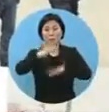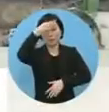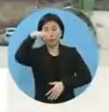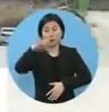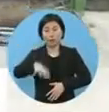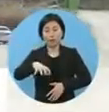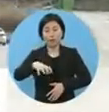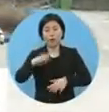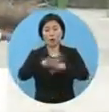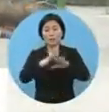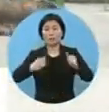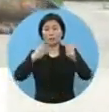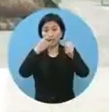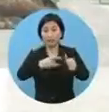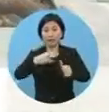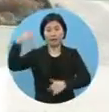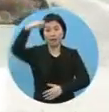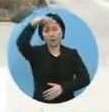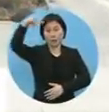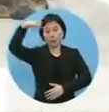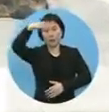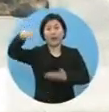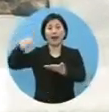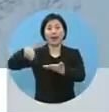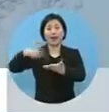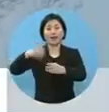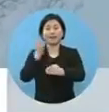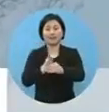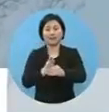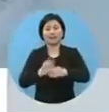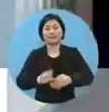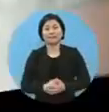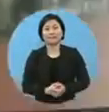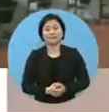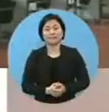전남농업기술원에서는 농민들을 대상으로 드론 교육을 열어 좋은 반응을 얻고 있습니다.